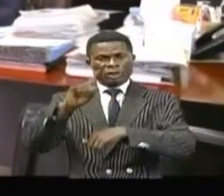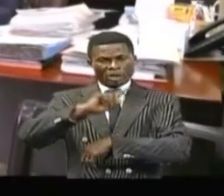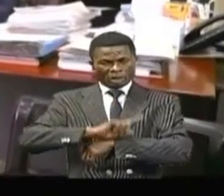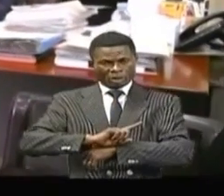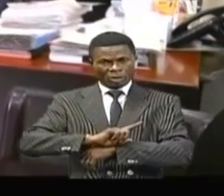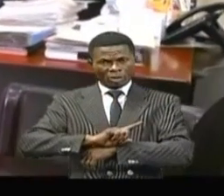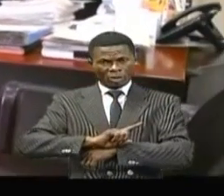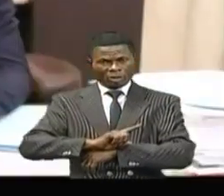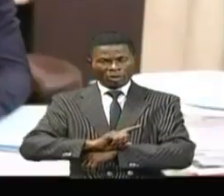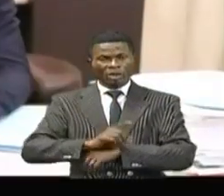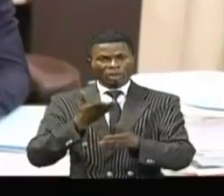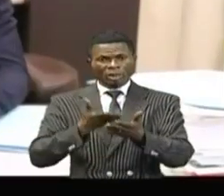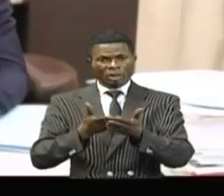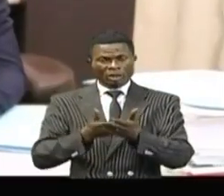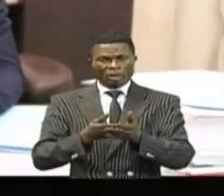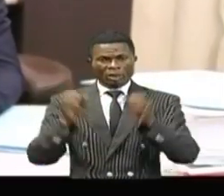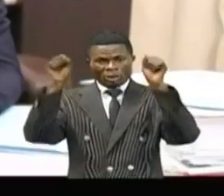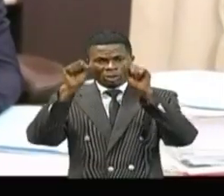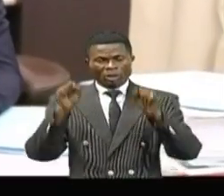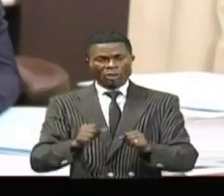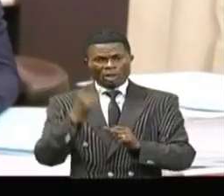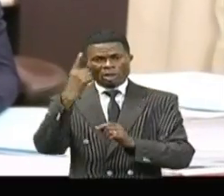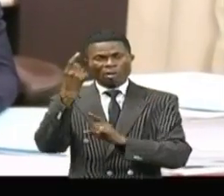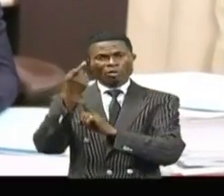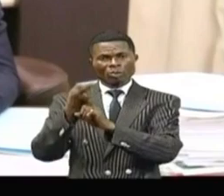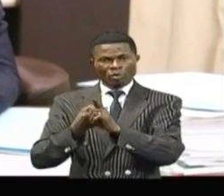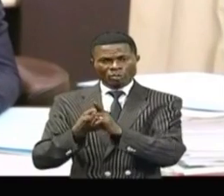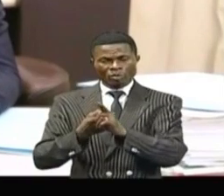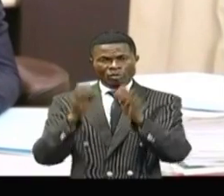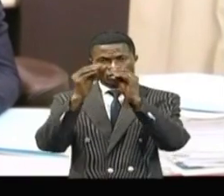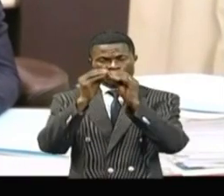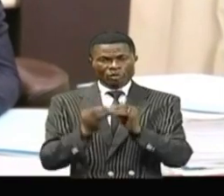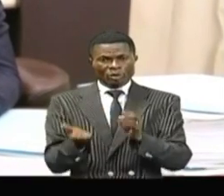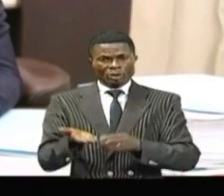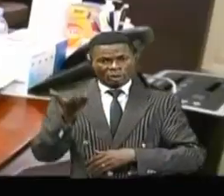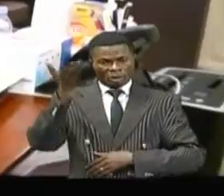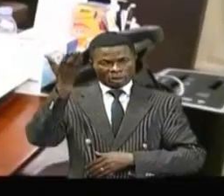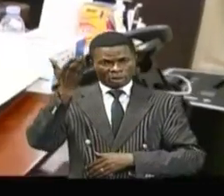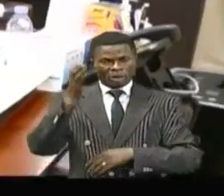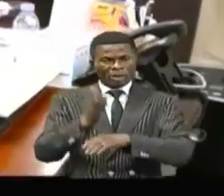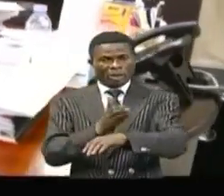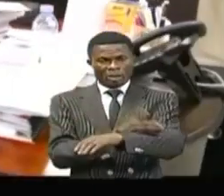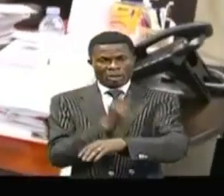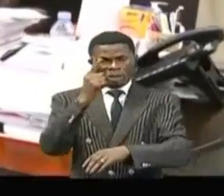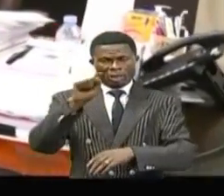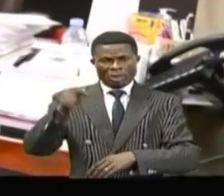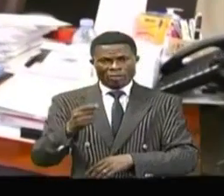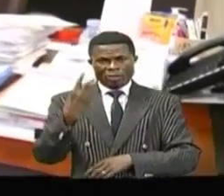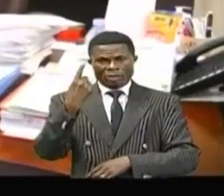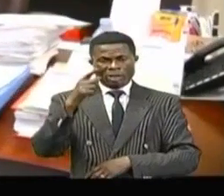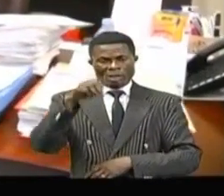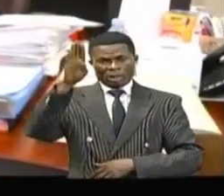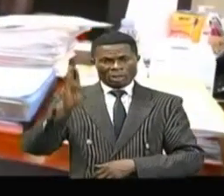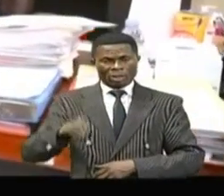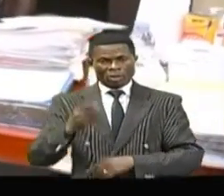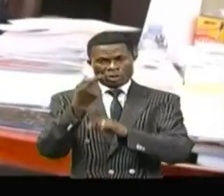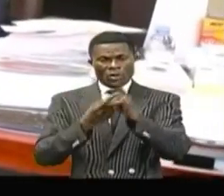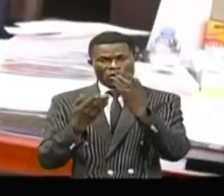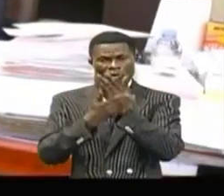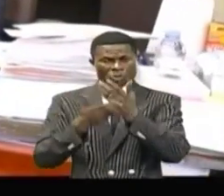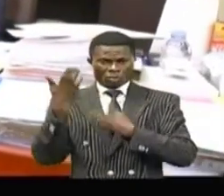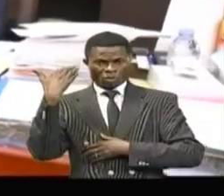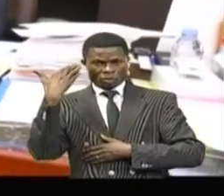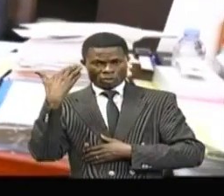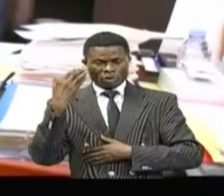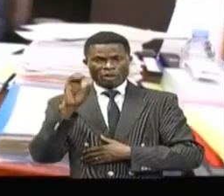à cependant un rythme mensuel. Le taux d'inflation a progressé de 1,1% en août courant